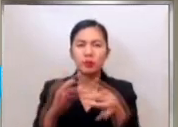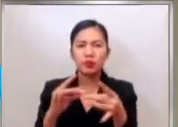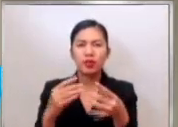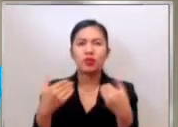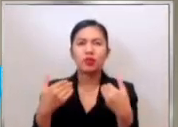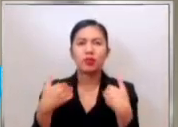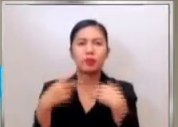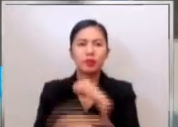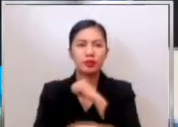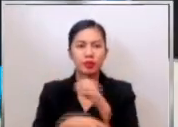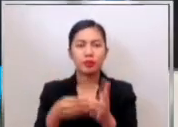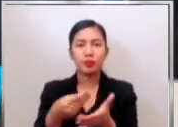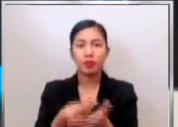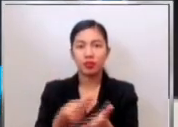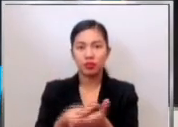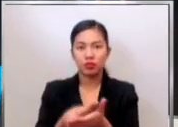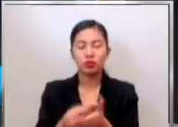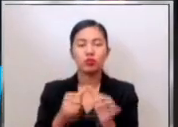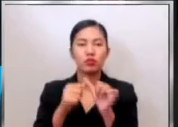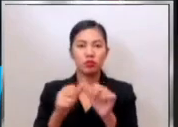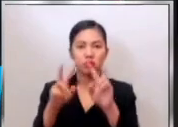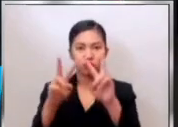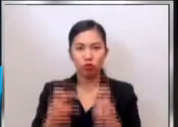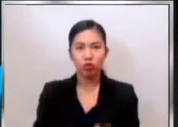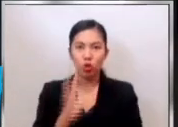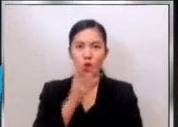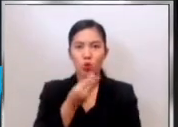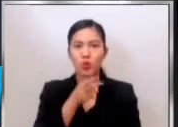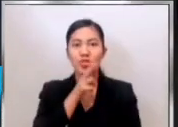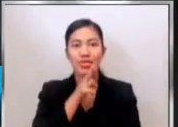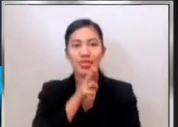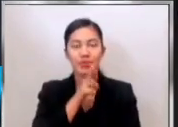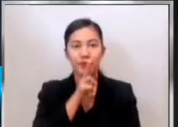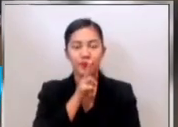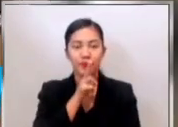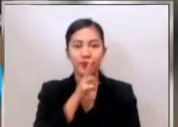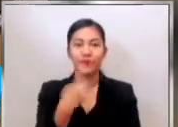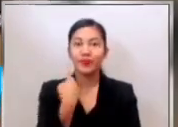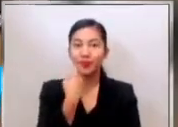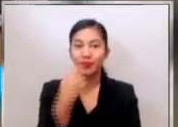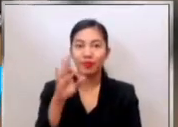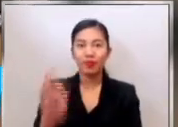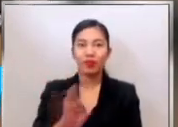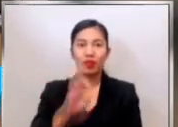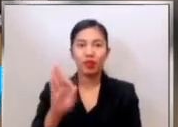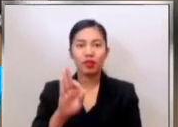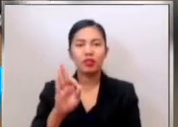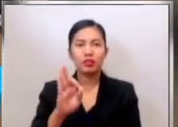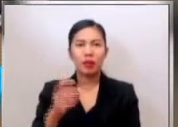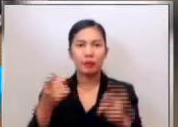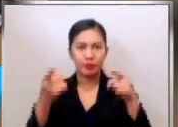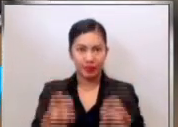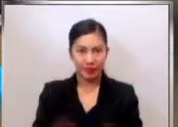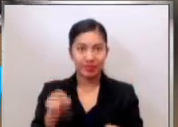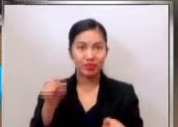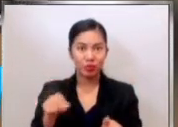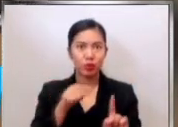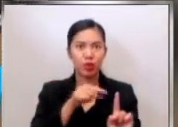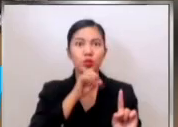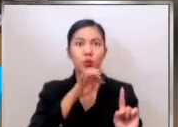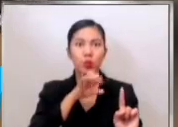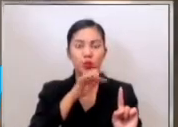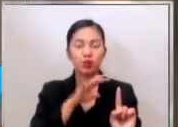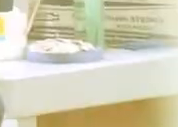Patuloy ang investigasyon at pagtuntun sa suspect. Nito lang pong nakarang Biyernes, isang lola rin sa parehong barangay ang ninakawan at